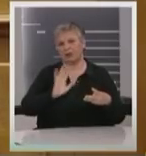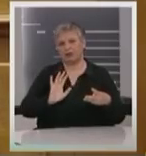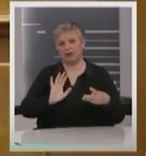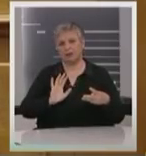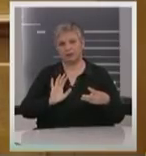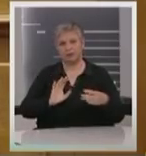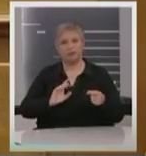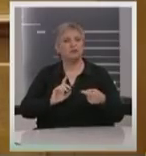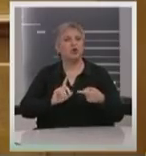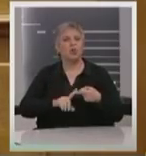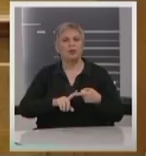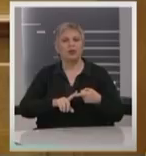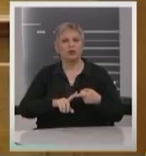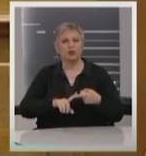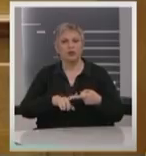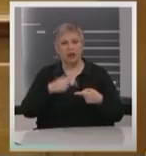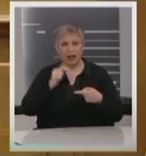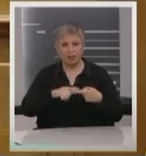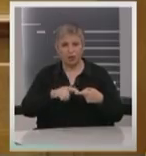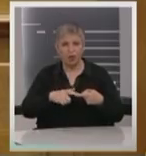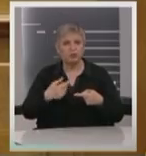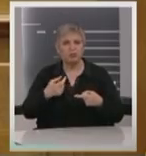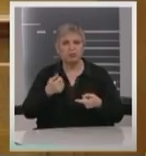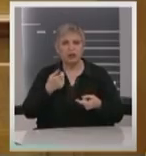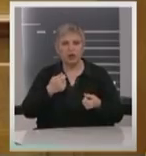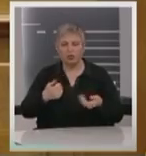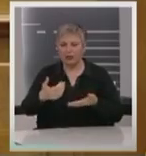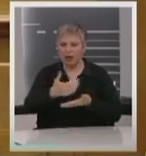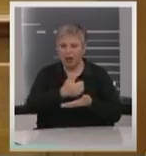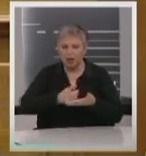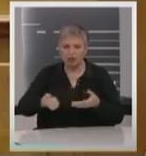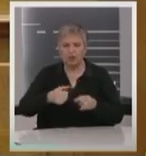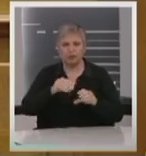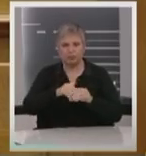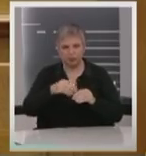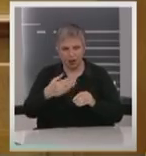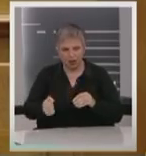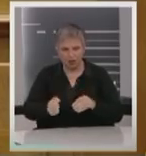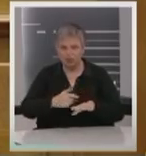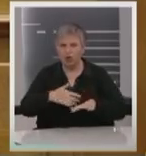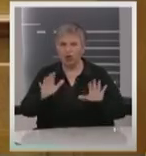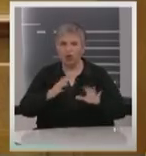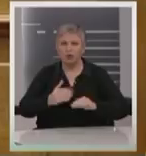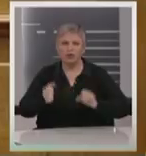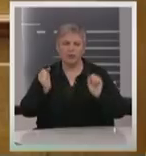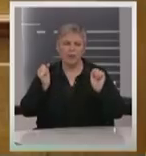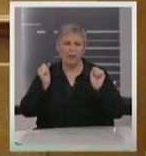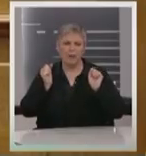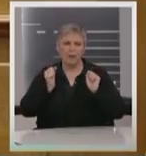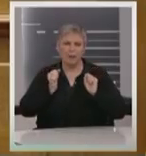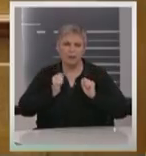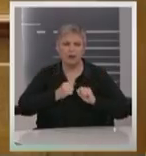Η οικονομία όχι μόνο δεν υπεραποδίδει, αλλά αντιθέτως πέφτει έξω σε όλους τους βασικούς στόχους,